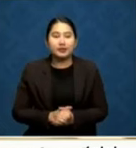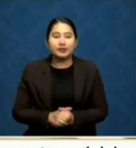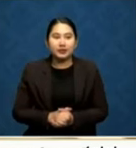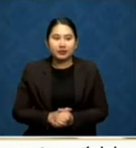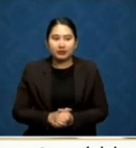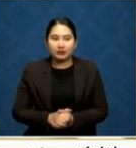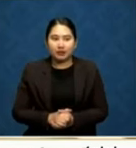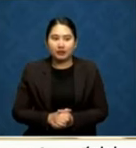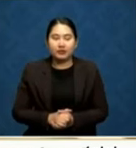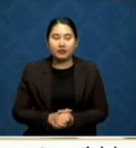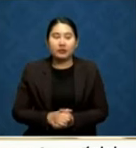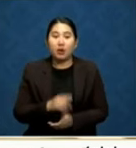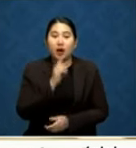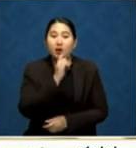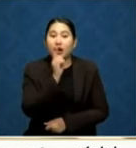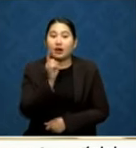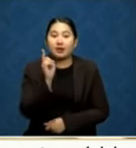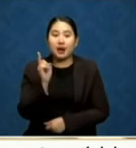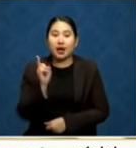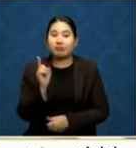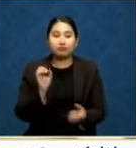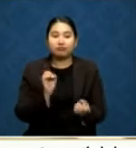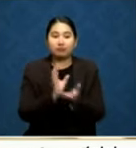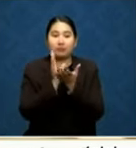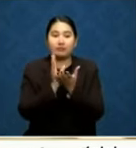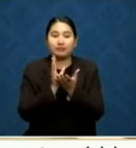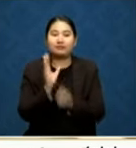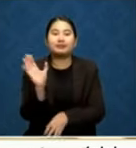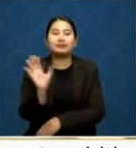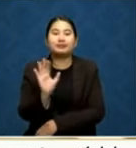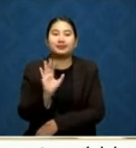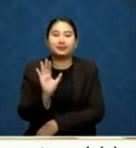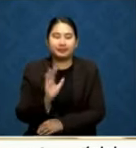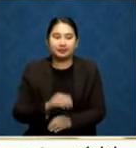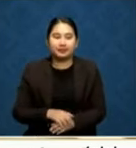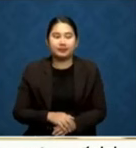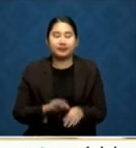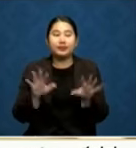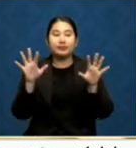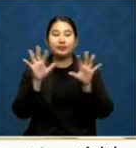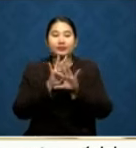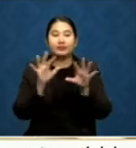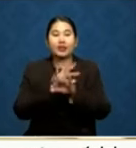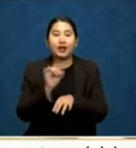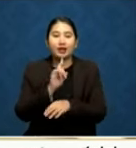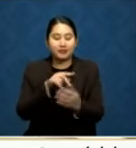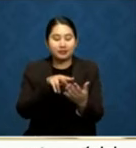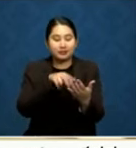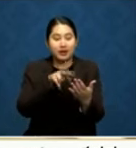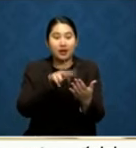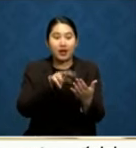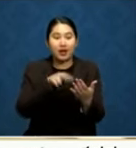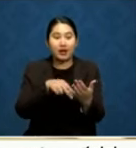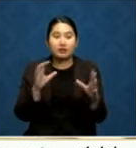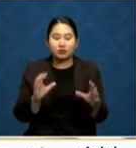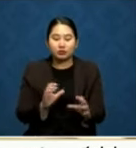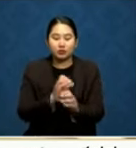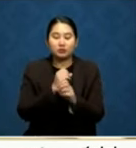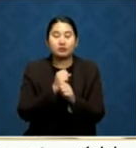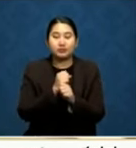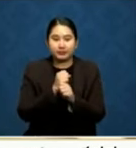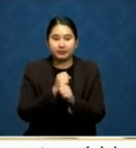ไม่ใช่ว่าจะไปวิจารย์ท่านให้เสียหายนะครับท่านค้ๆ่าอ่านจัดสรุป